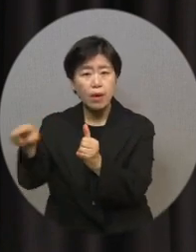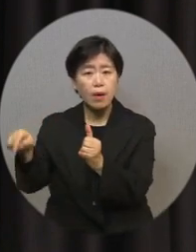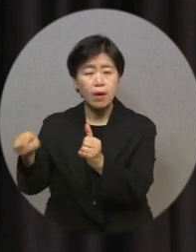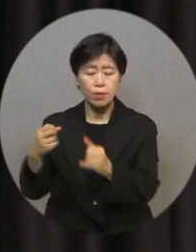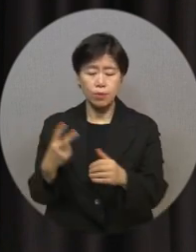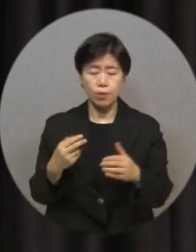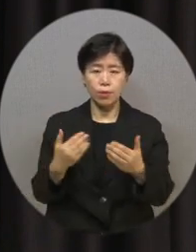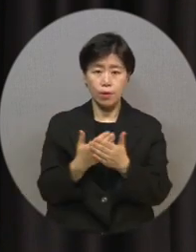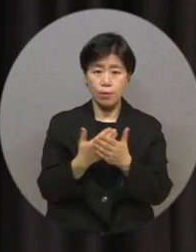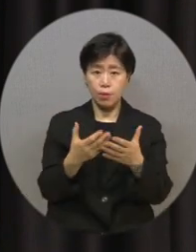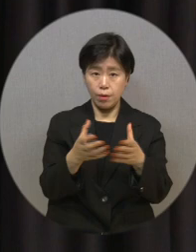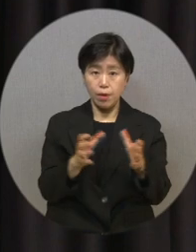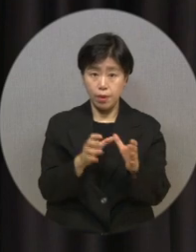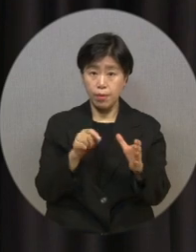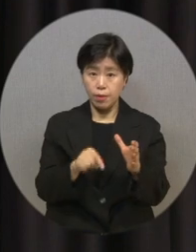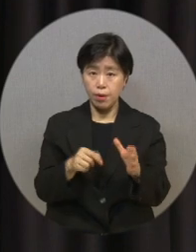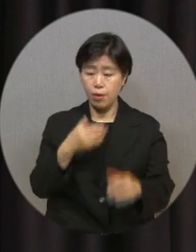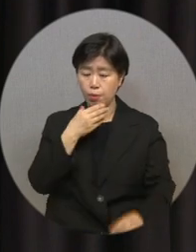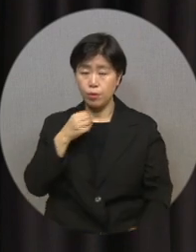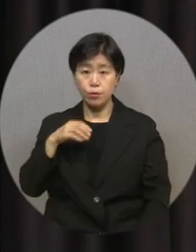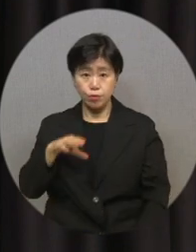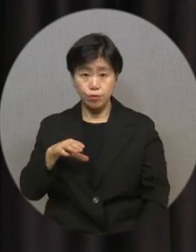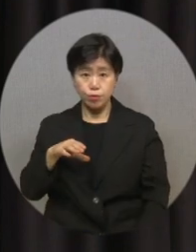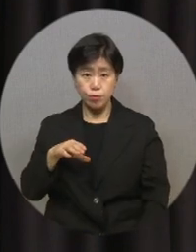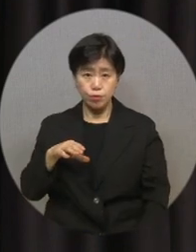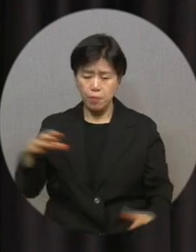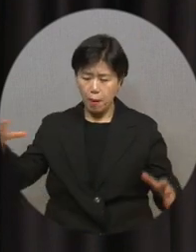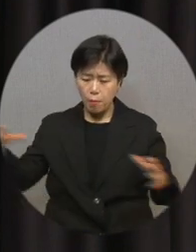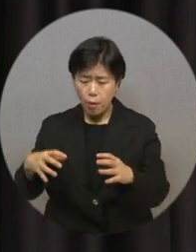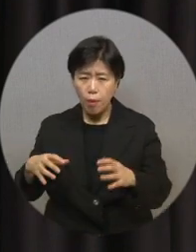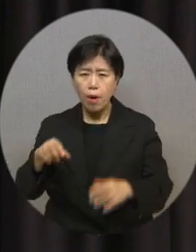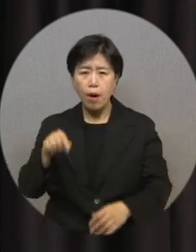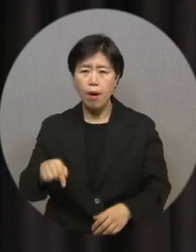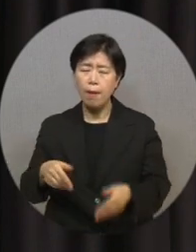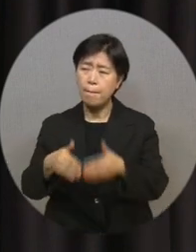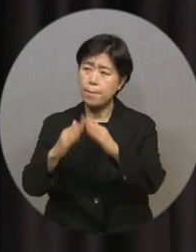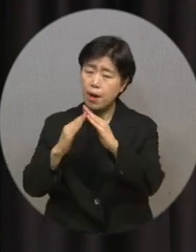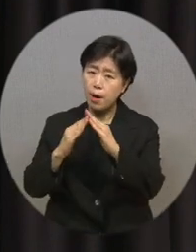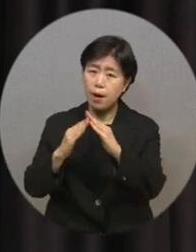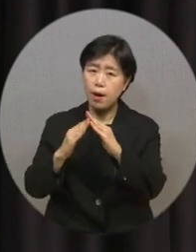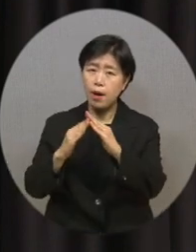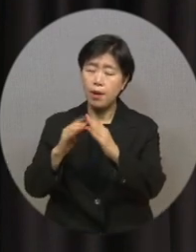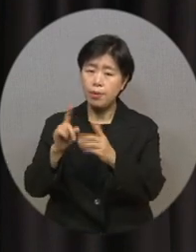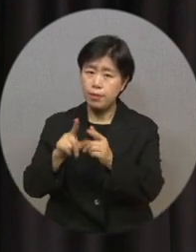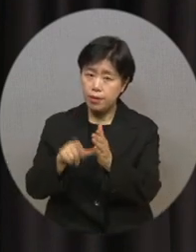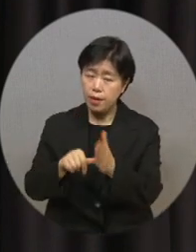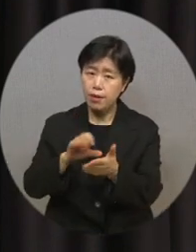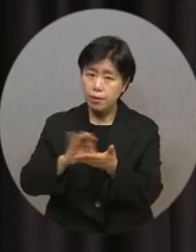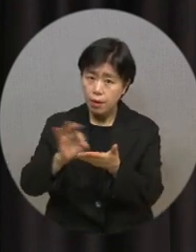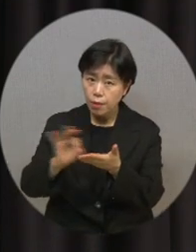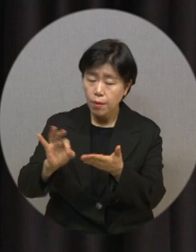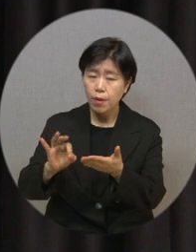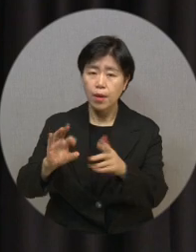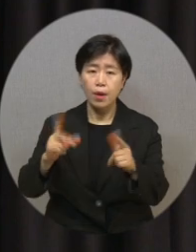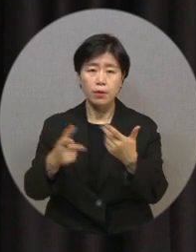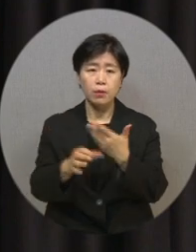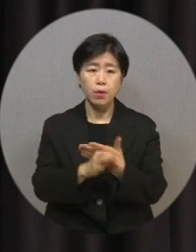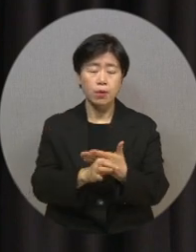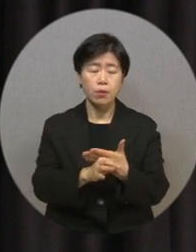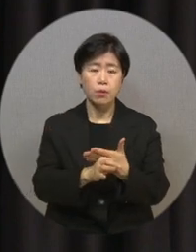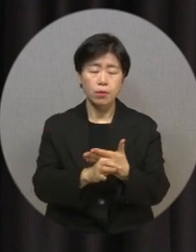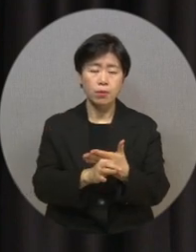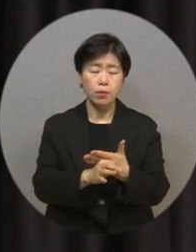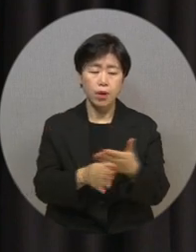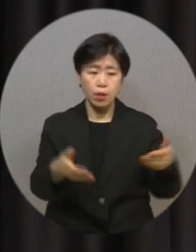개발원 이전에 복지부가 그럼 어떻게 할 것이냐 건립을 할 것이냐 아니면 기존 건물을 매입을 할 것이냐 이런